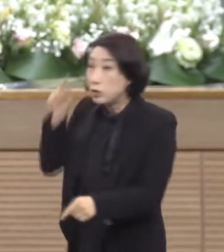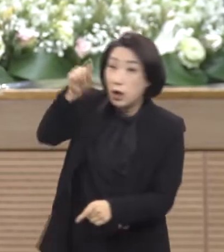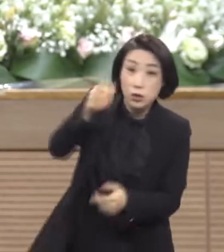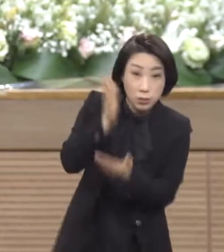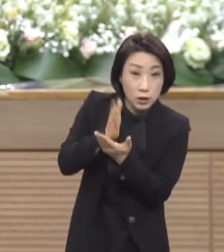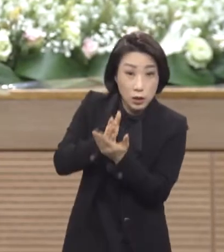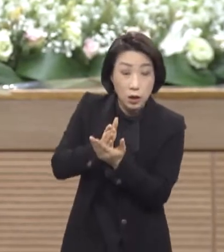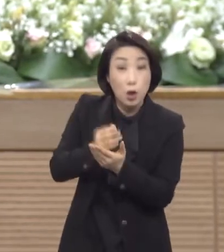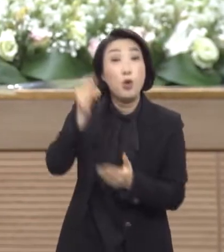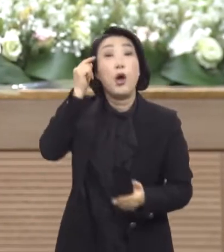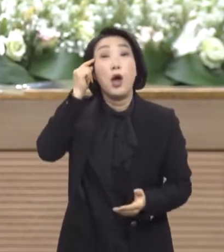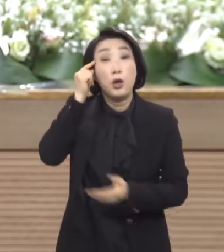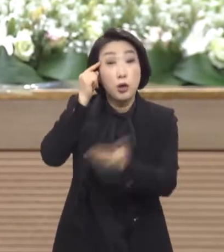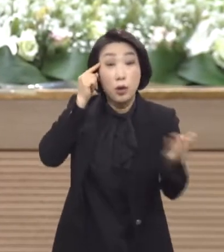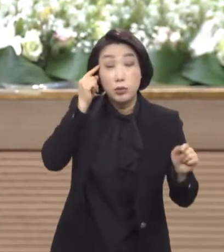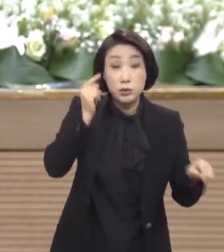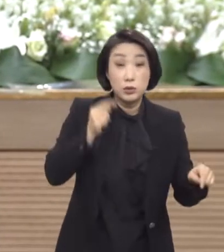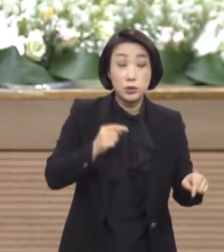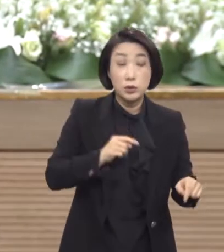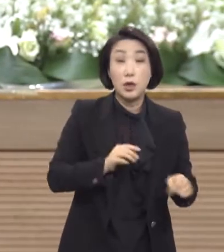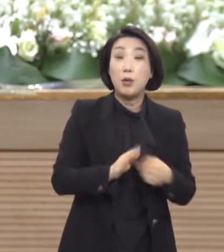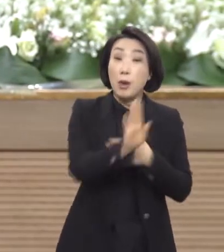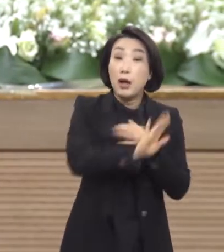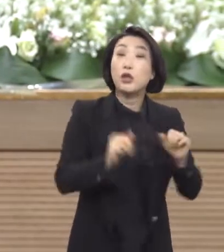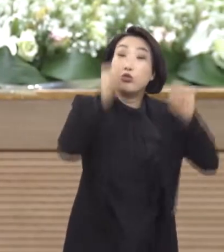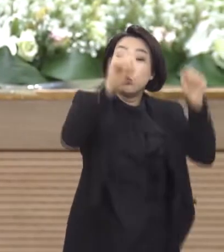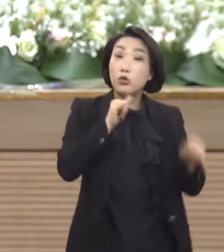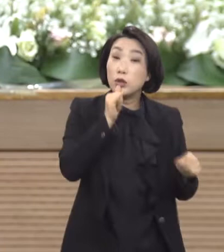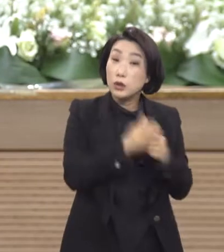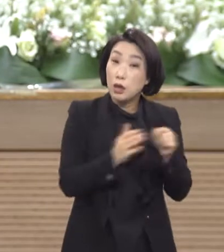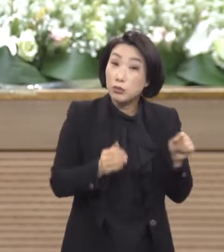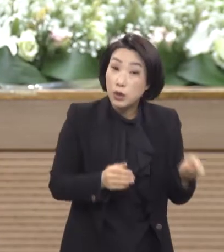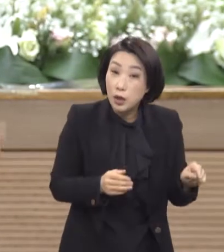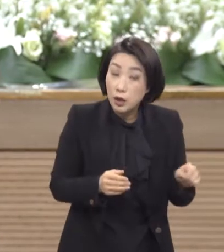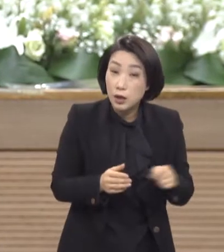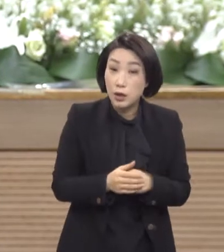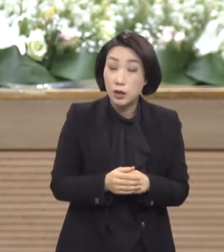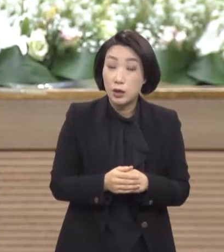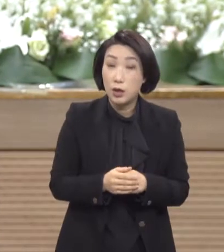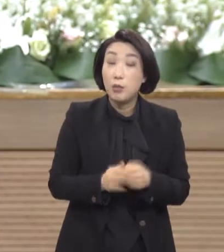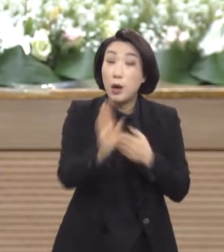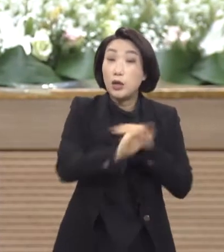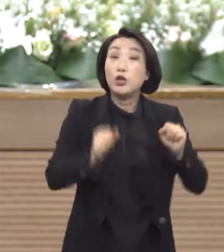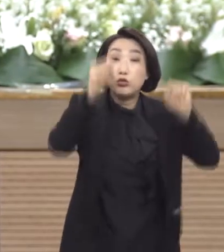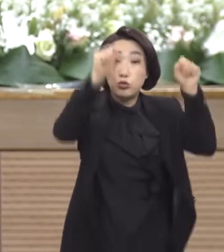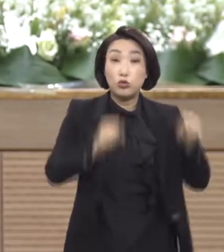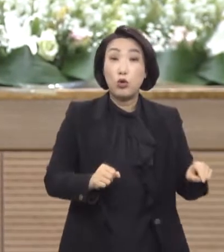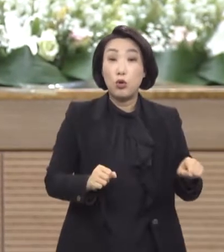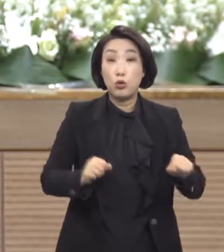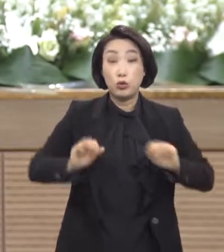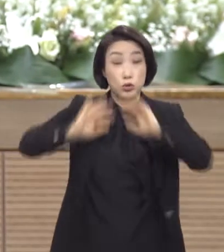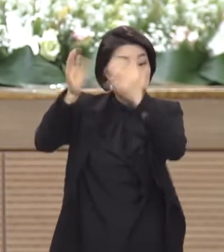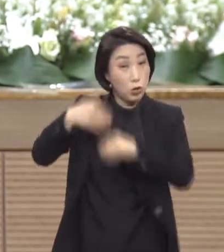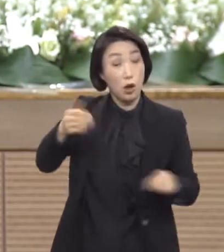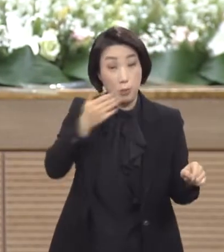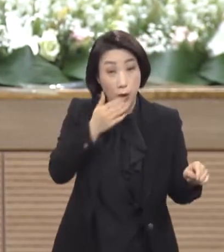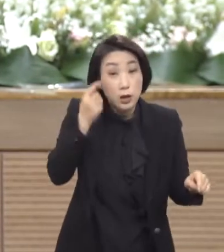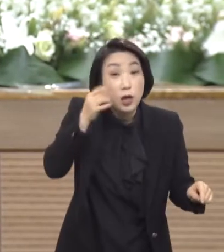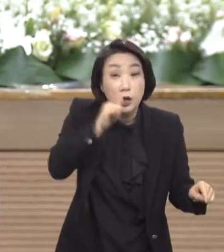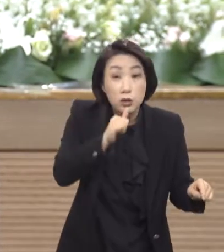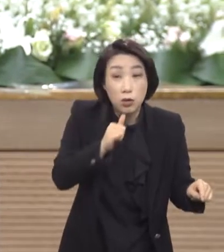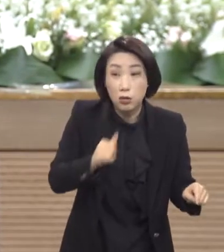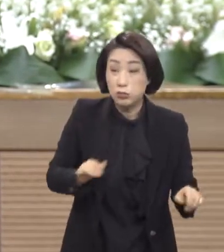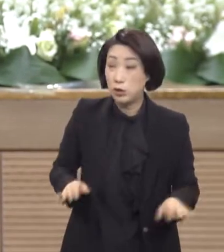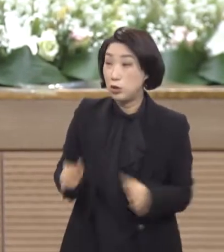왜냐? 자기들이 파리세 운동을 했기 때문에 파리세 운동하면 천국 하는데